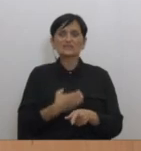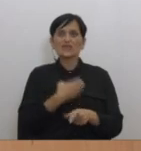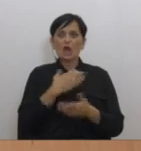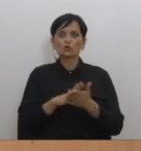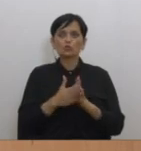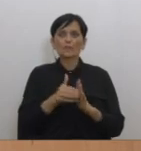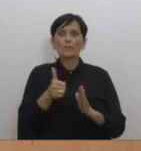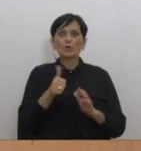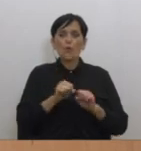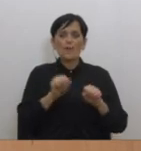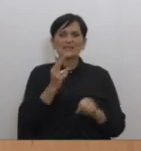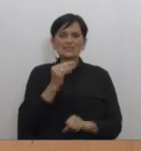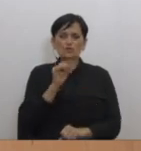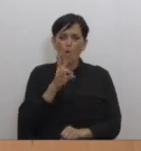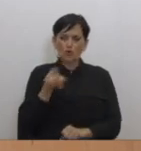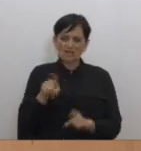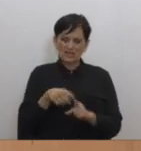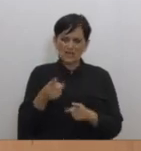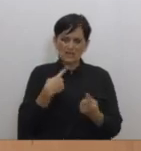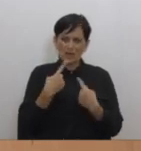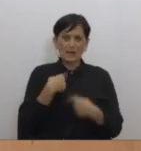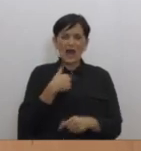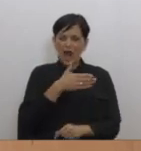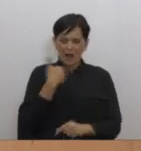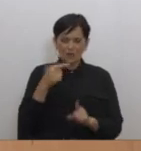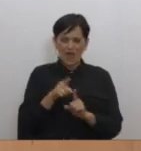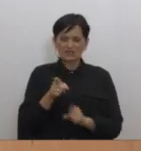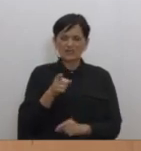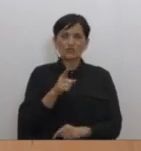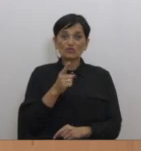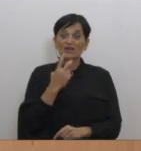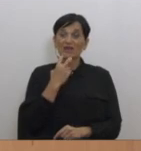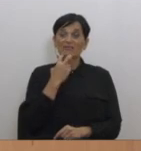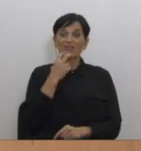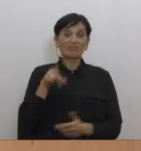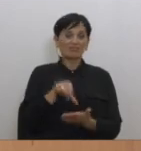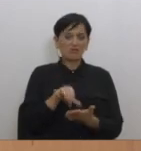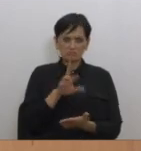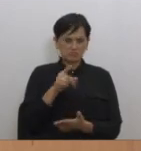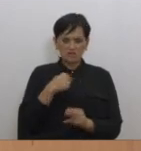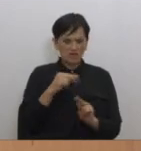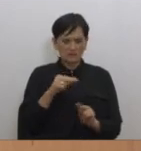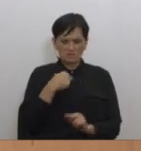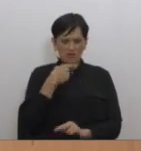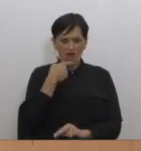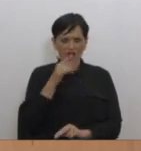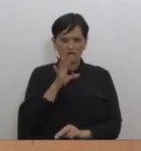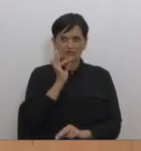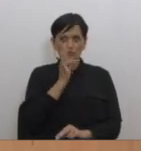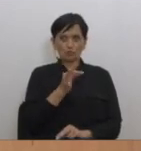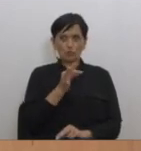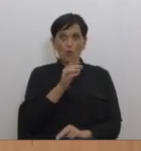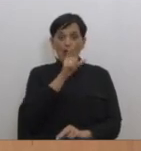როგორ დაფედავდეს ნინო წილოსანი ამდენ ლაპარაკს? აი არ მინდოდა, მაგრამ ეგეთ ცინიზმით რო არ გამოსულიყო, არაფერთან ვიტყოდი. გეფიცებდი, აი არაფერთან შევ. ყოველთვის